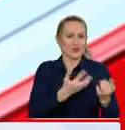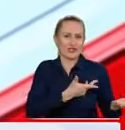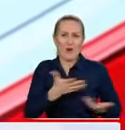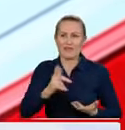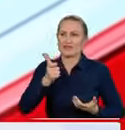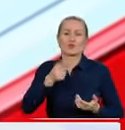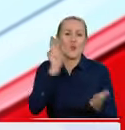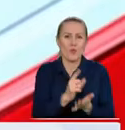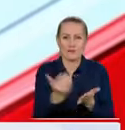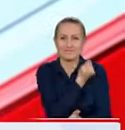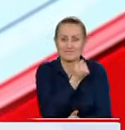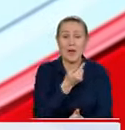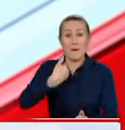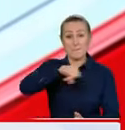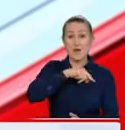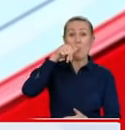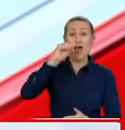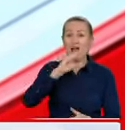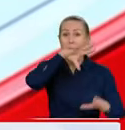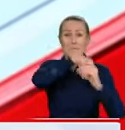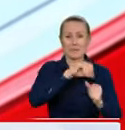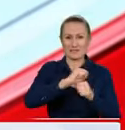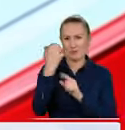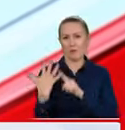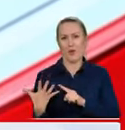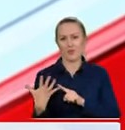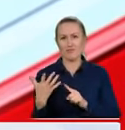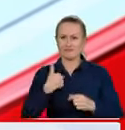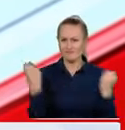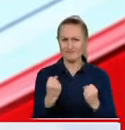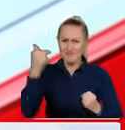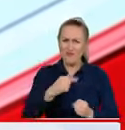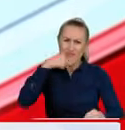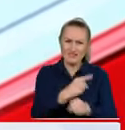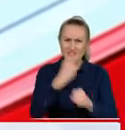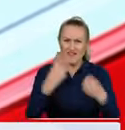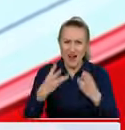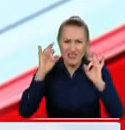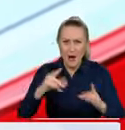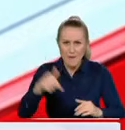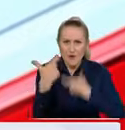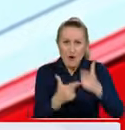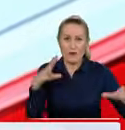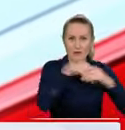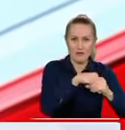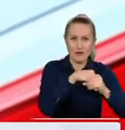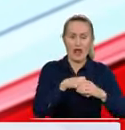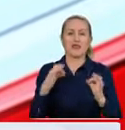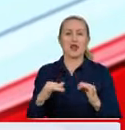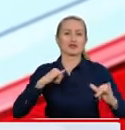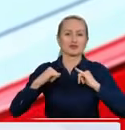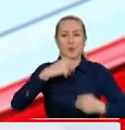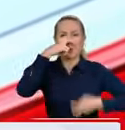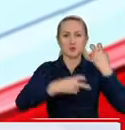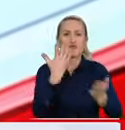W Unii Europejskiej jesteśmy piątą potęgą i powinniśmy podejmować najważniejsze decyzje. A dzisiaj niestety rząd głównie szuka wrogów,